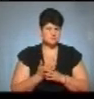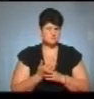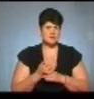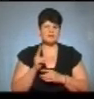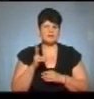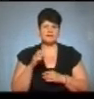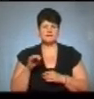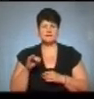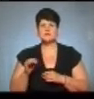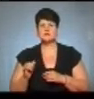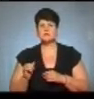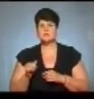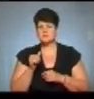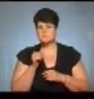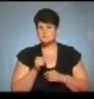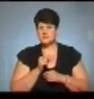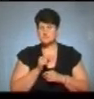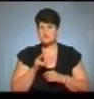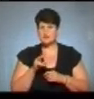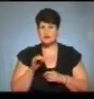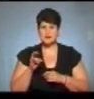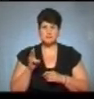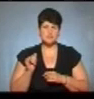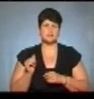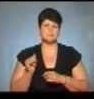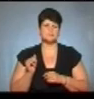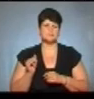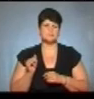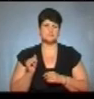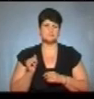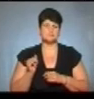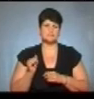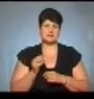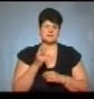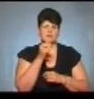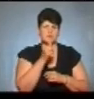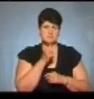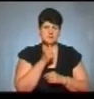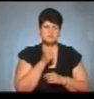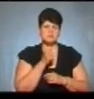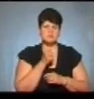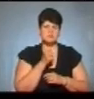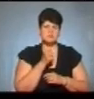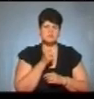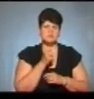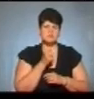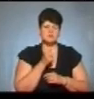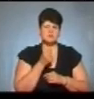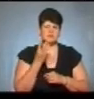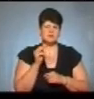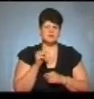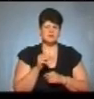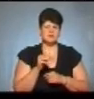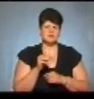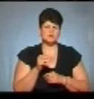січні місяці, за січень, за грудень, за два місяці вийшло 434 гривні